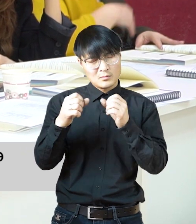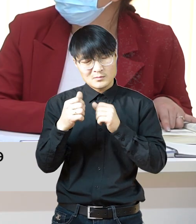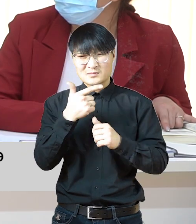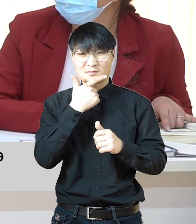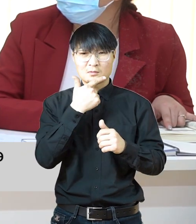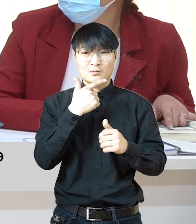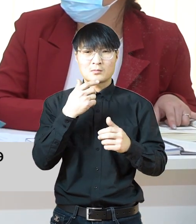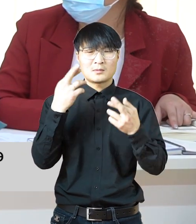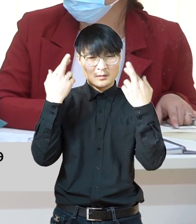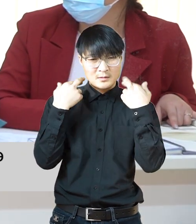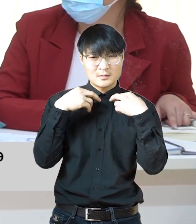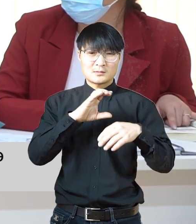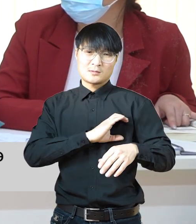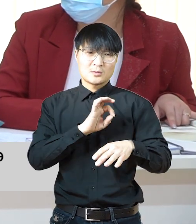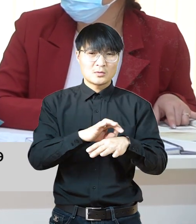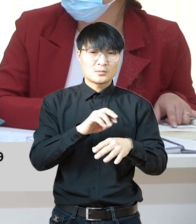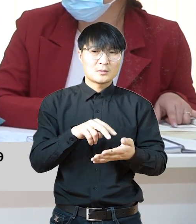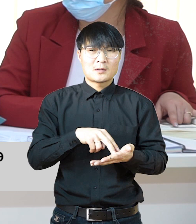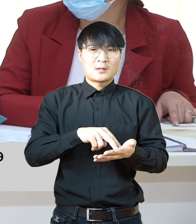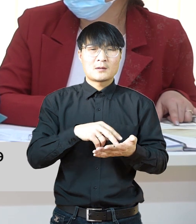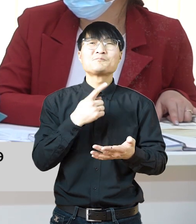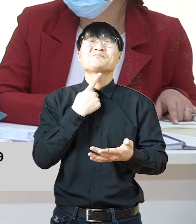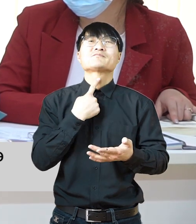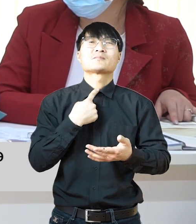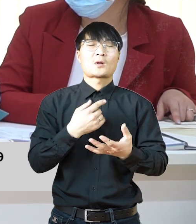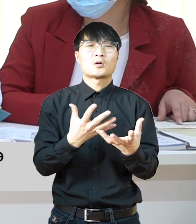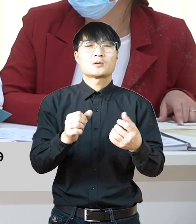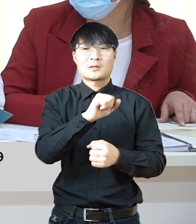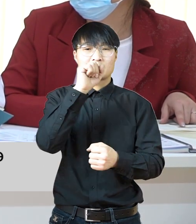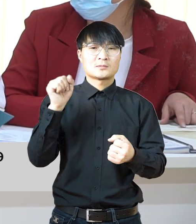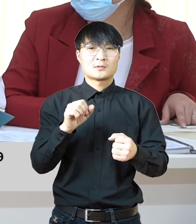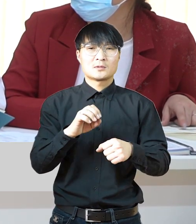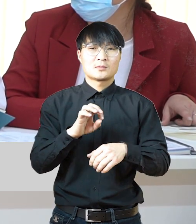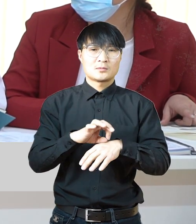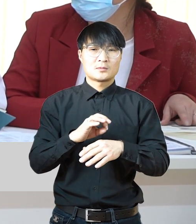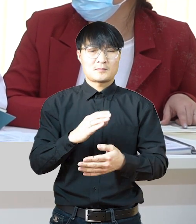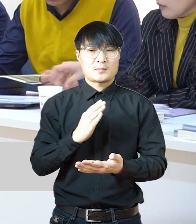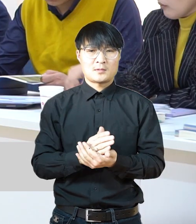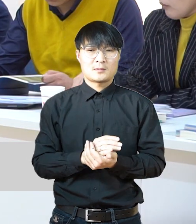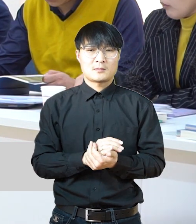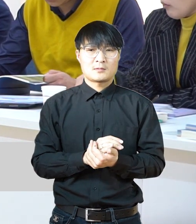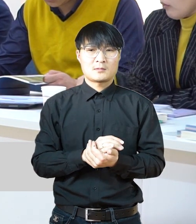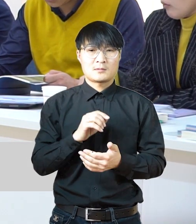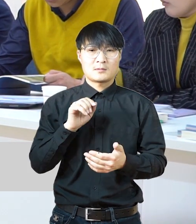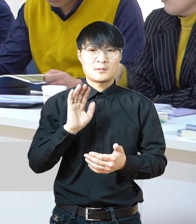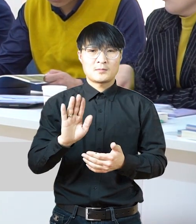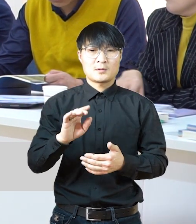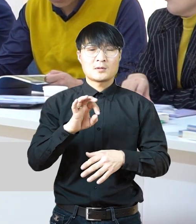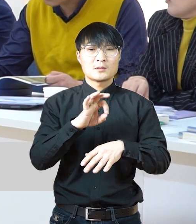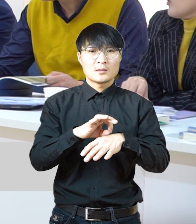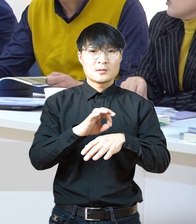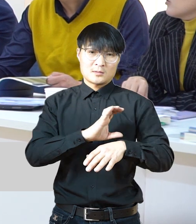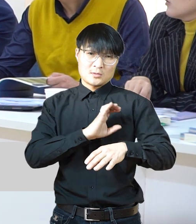нойргүйдэл, архаг ядаргаа, сэтгэл гутрал, сэтгэл түгшэлт, архинд дондох зэрэг шинж тэмдгээр илэрдэг байна. Энэ үед нь сэтгцийн